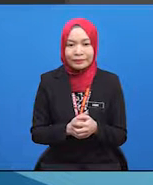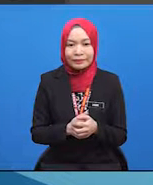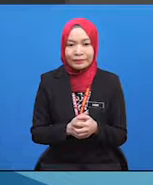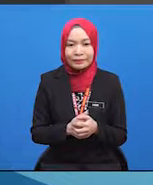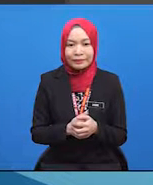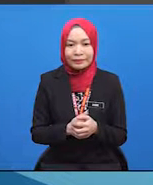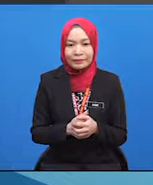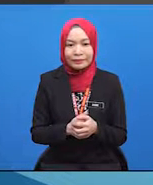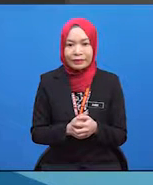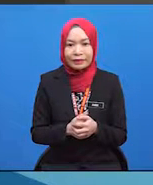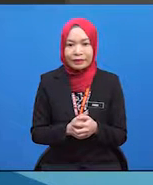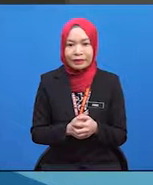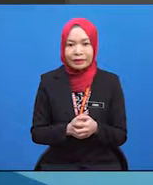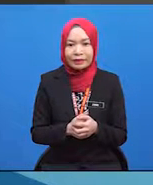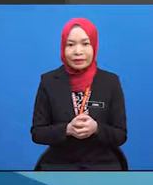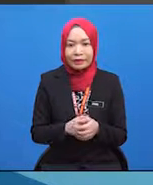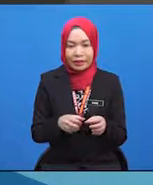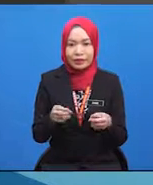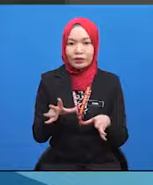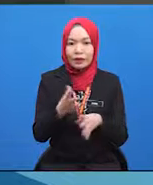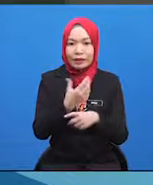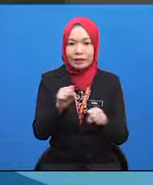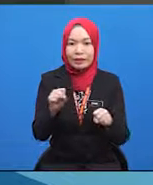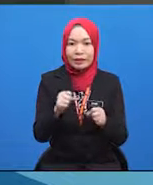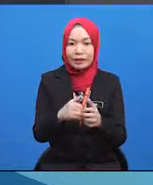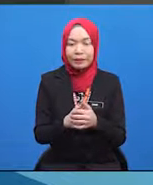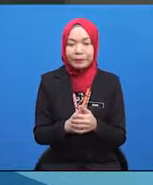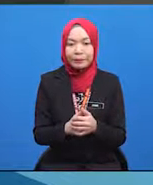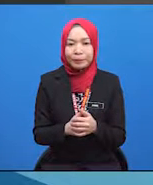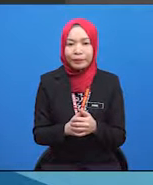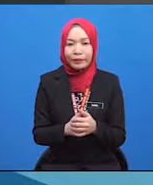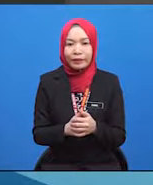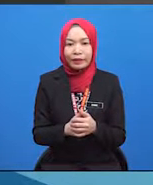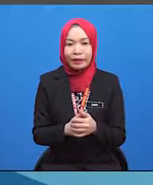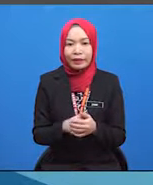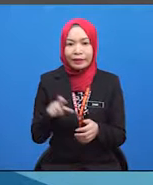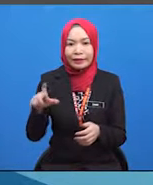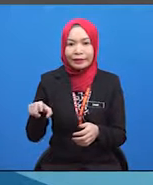Setelah selesai diselaraskan, tekan Create.